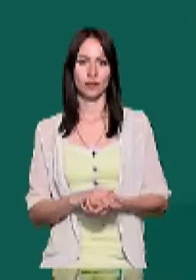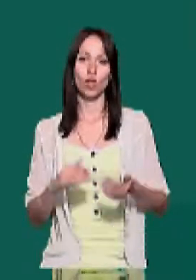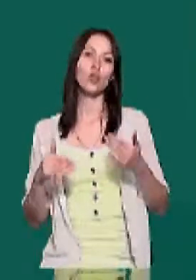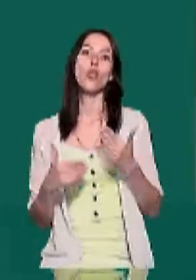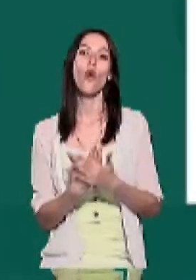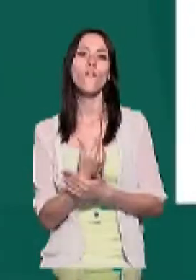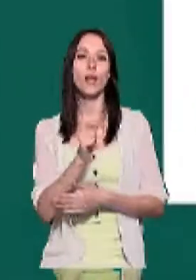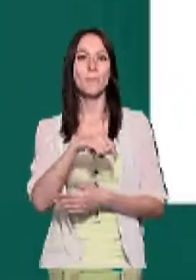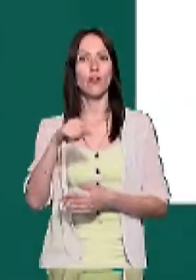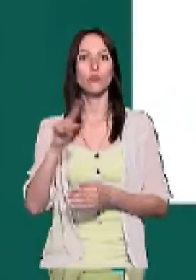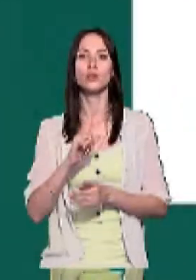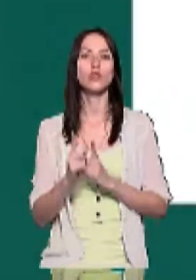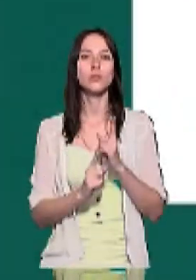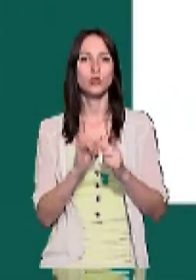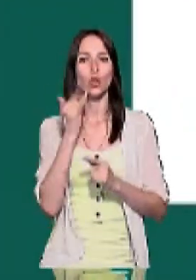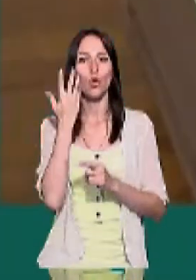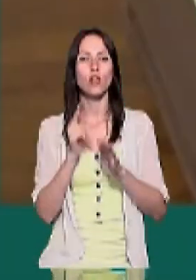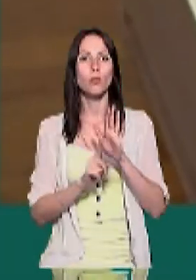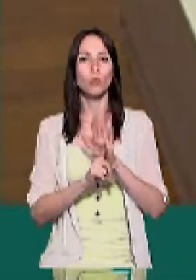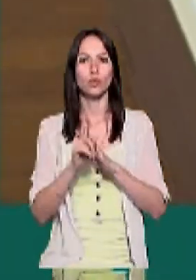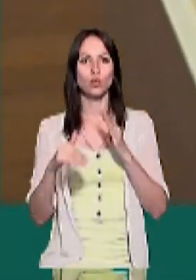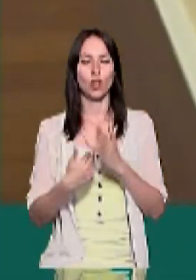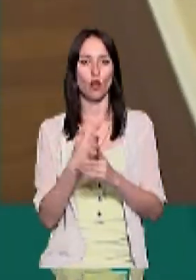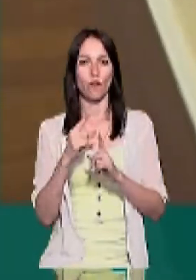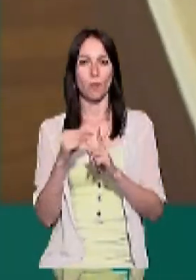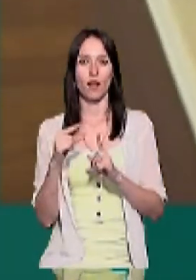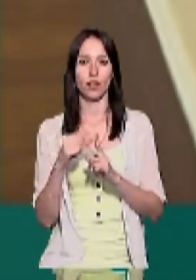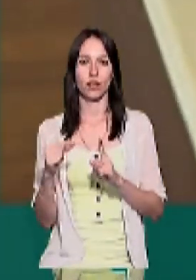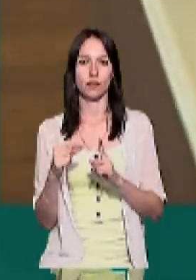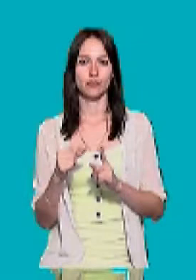Новий правопис. Що змінюється та коли почнуть діяти правила?